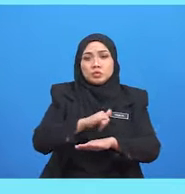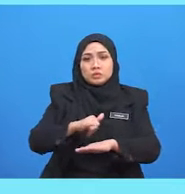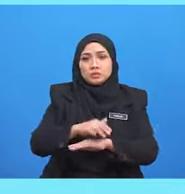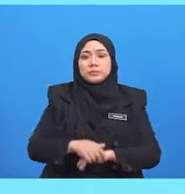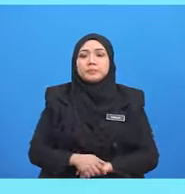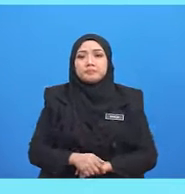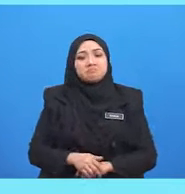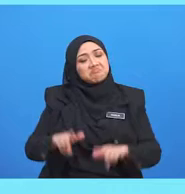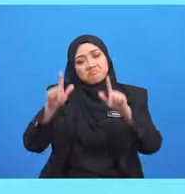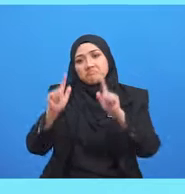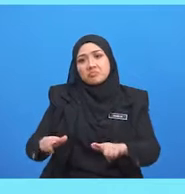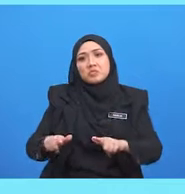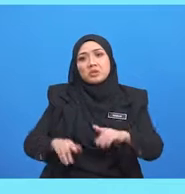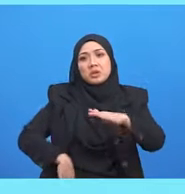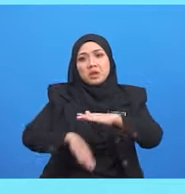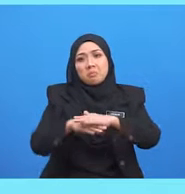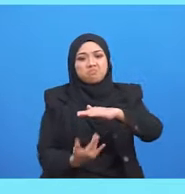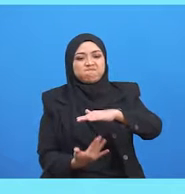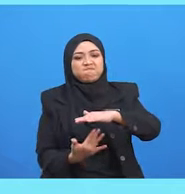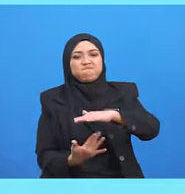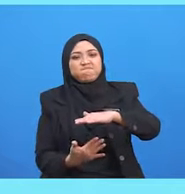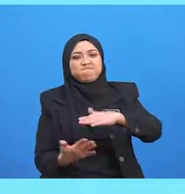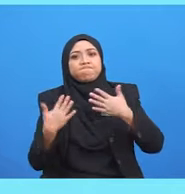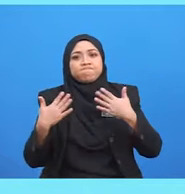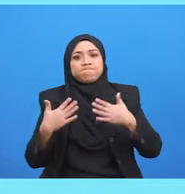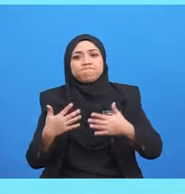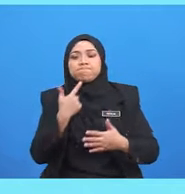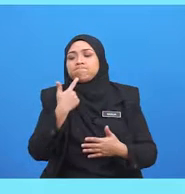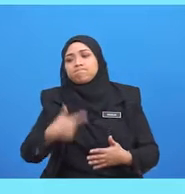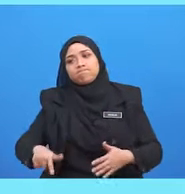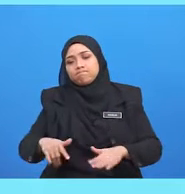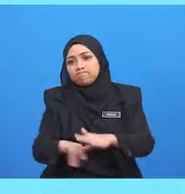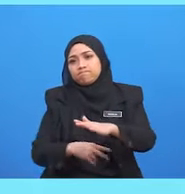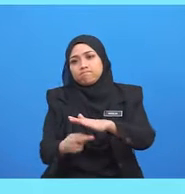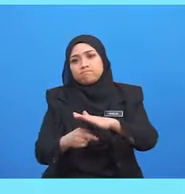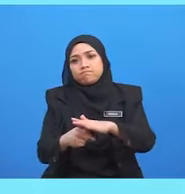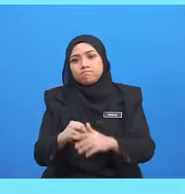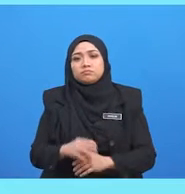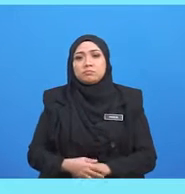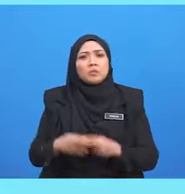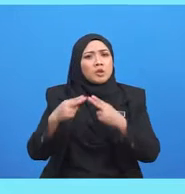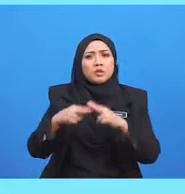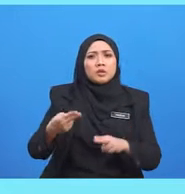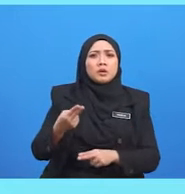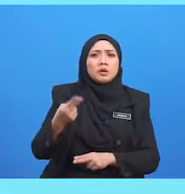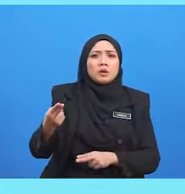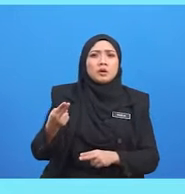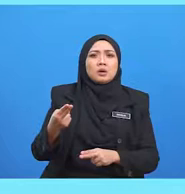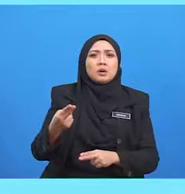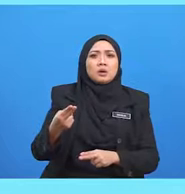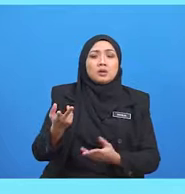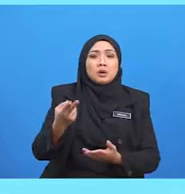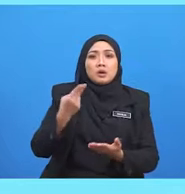sebaliknya akan kekal di dalam neraka buat selama-lamanya. Keempat, hilang hak terhadap